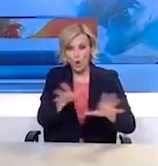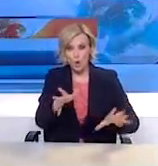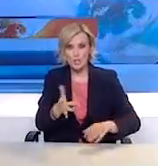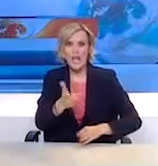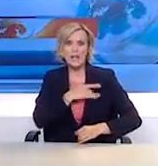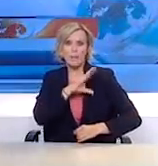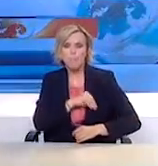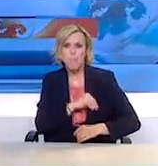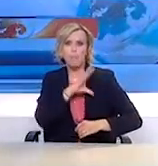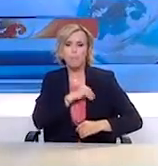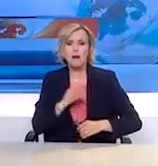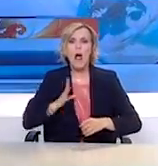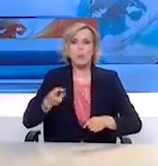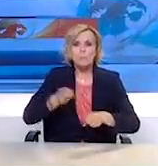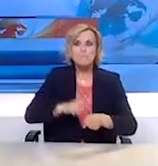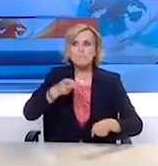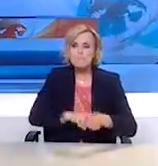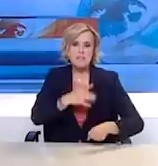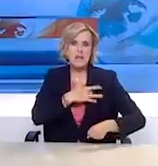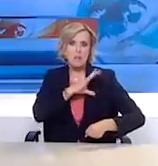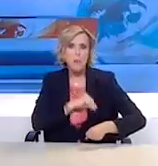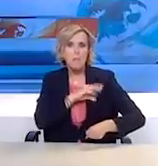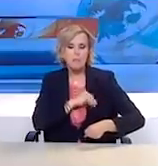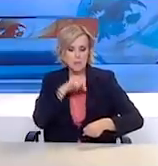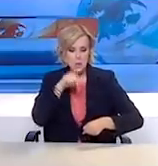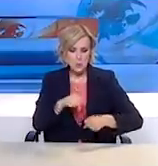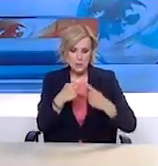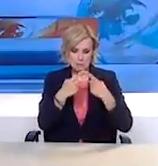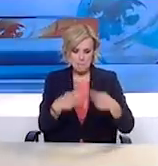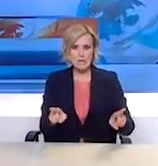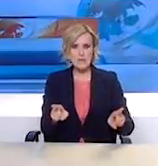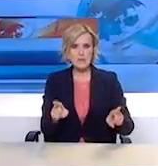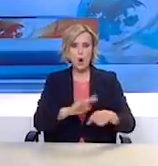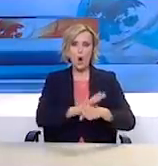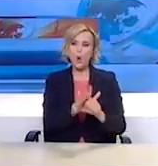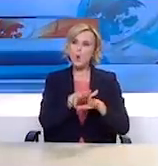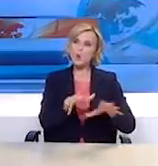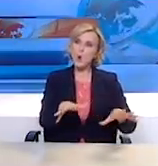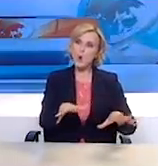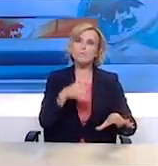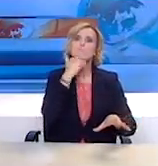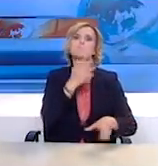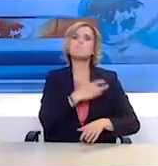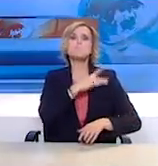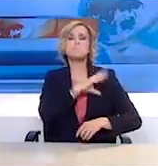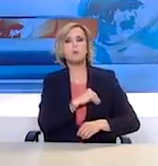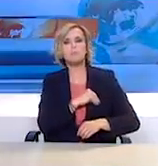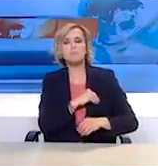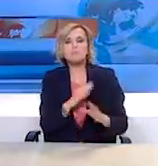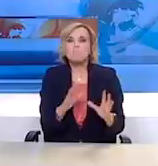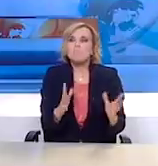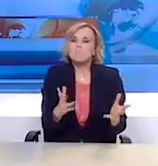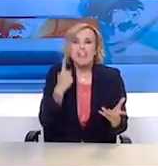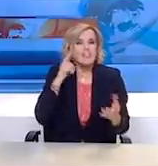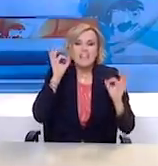Και είδα λιγάκι τη βιβλιογραφία και είδα τι γίνεται και στο εξωτερικό και είδα επίσης παρόμοια εικόνα. Κάποια από τα νοσήματα δεν